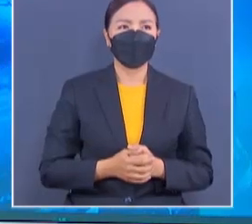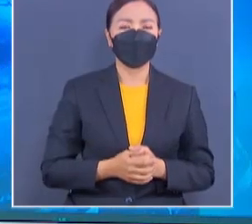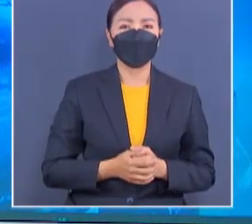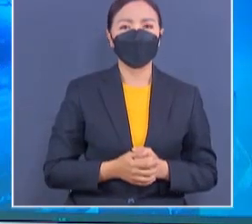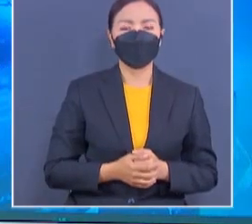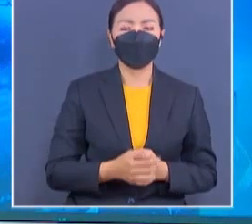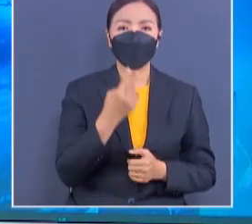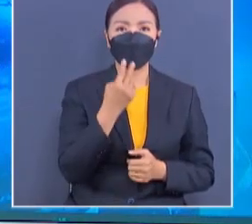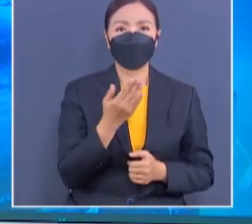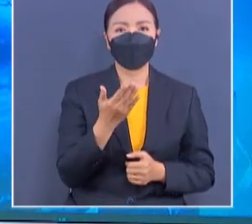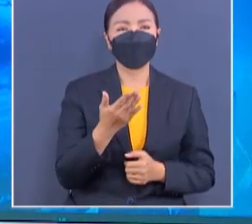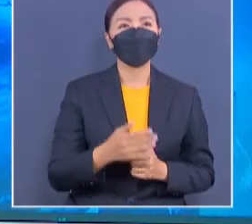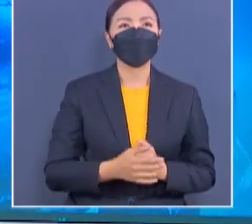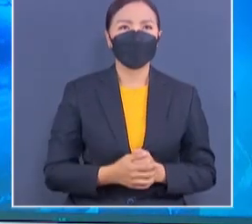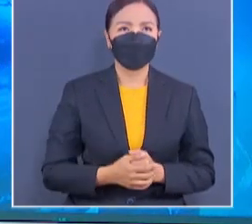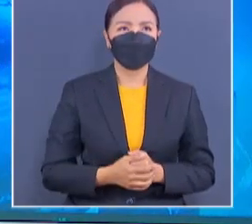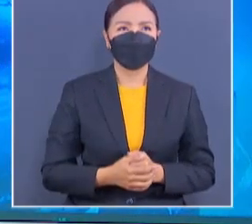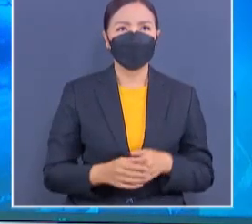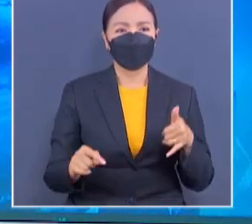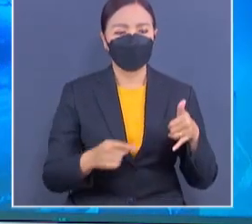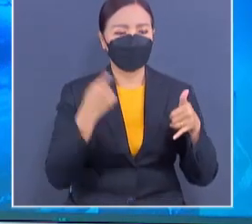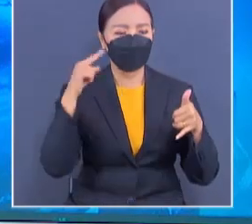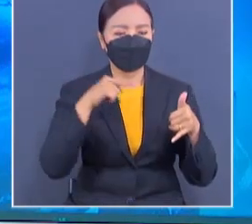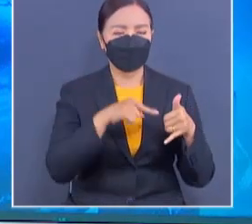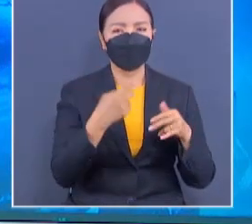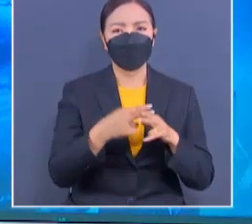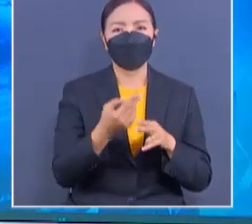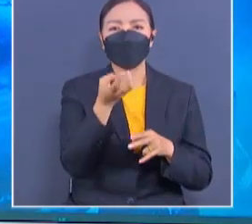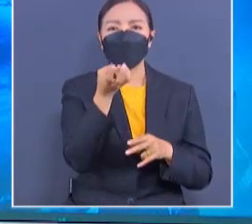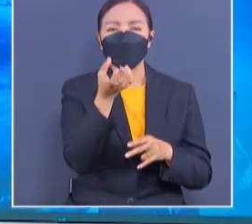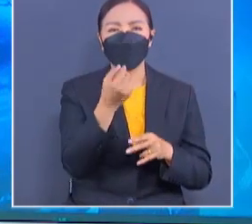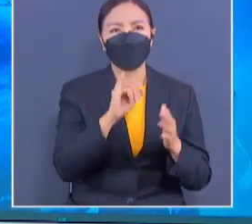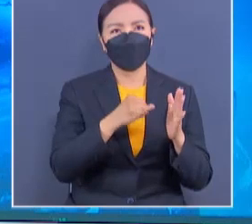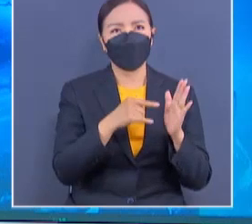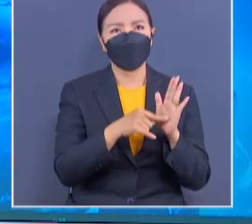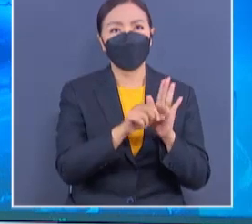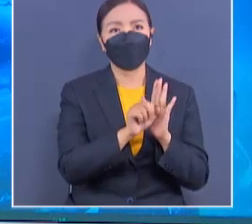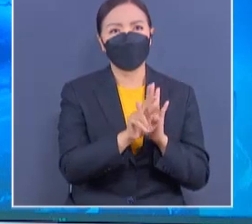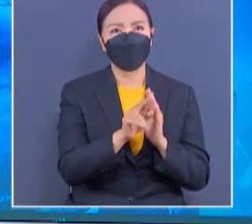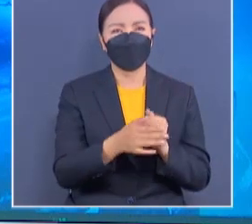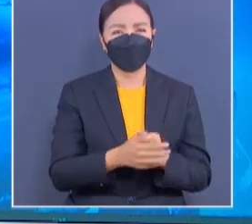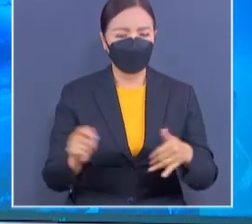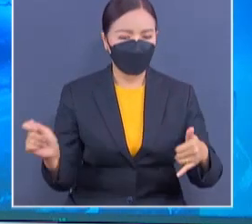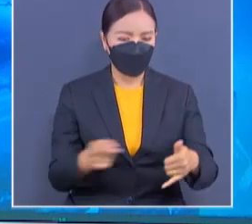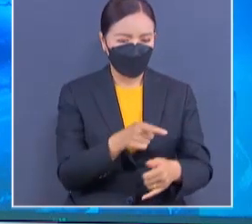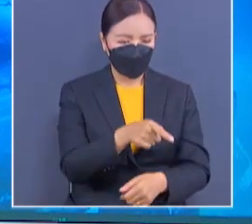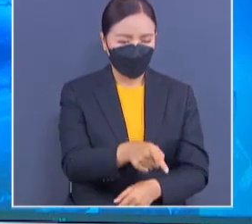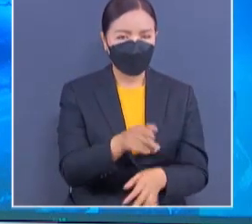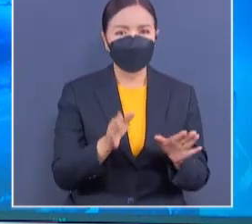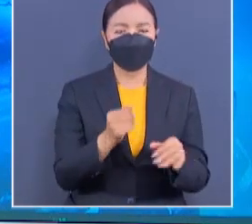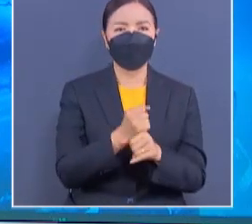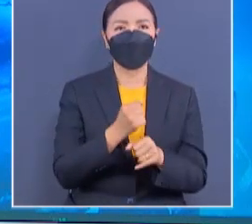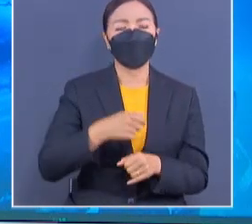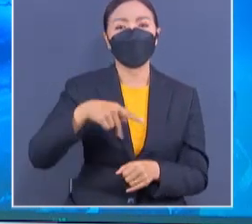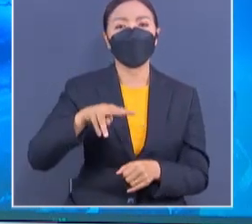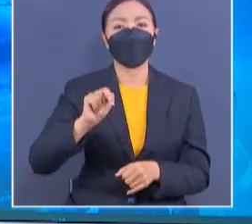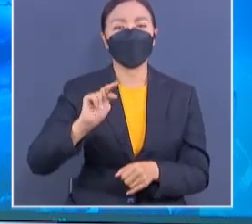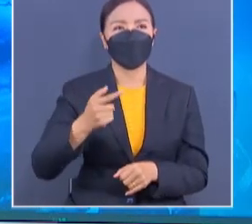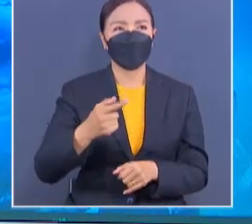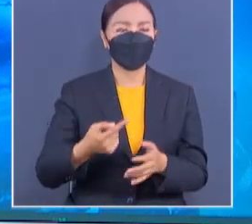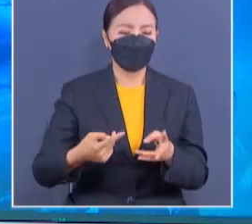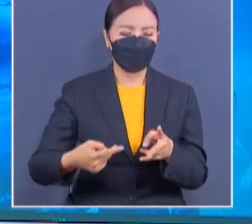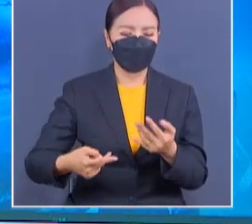เราจะมาติดตามเรื่องนี้กันเลยแล้วกันนะคะเจ๊ข้าวสระบุ ร ีที่มีข่าวออกมาบอกว่าเธอไปลงโทษอดีตพนักงานด้วยการที่ไปนั่งคร่อมบนห